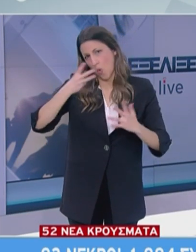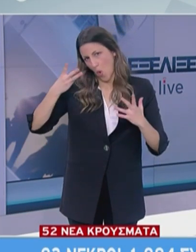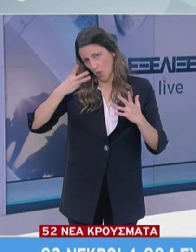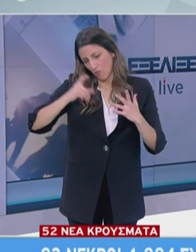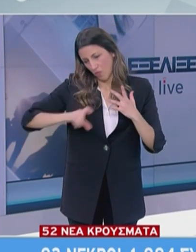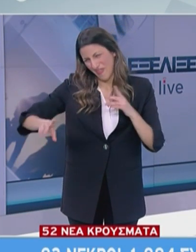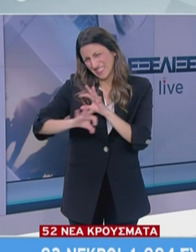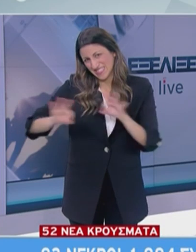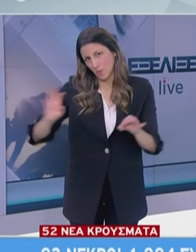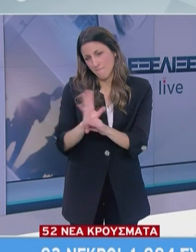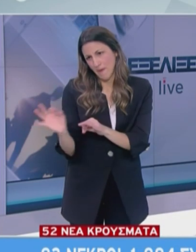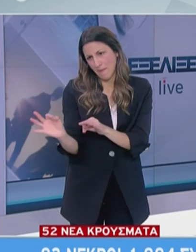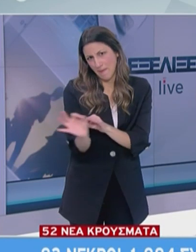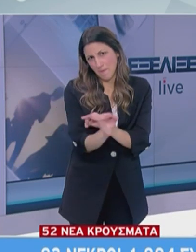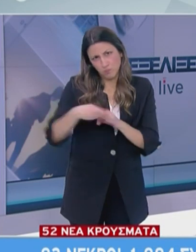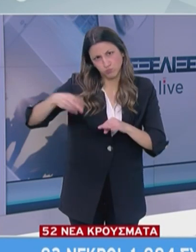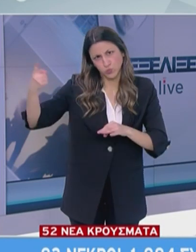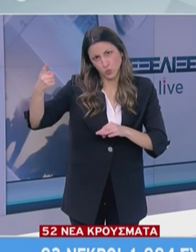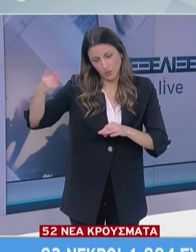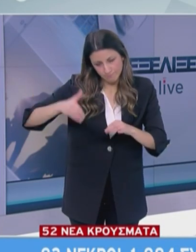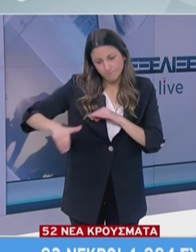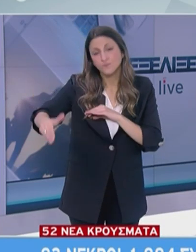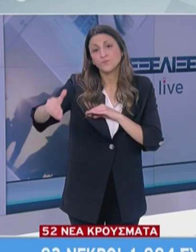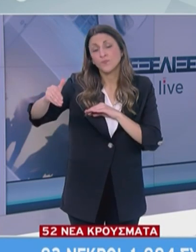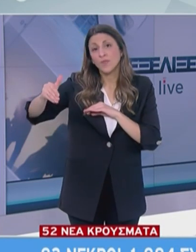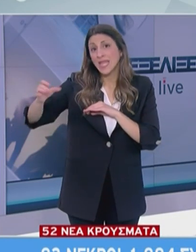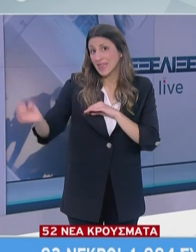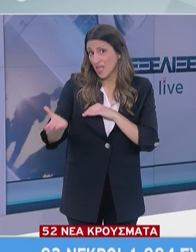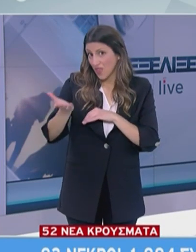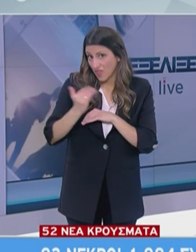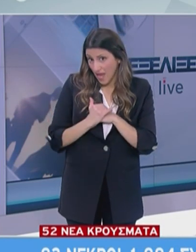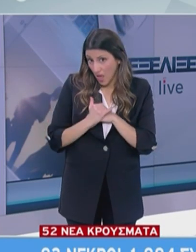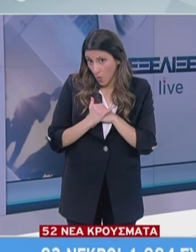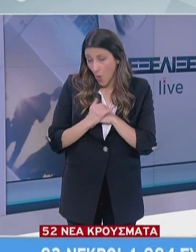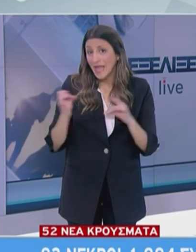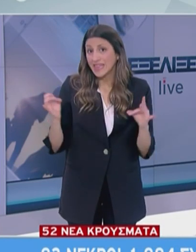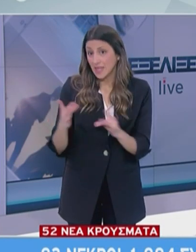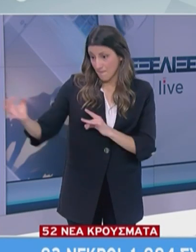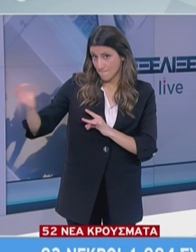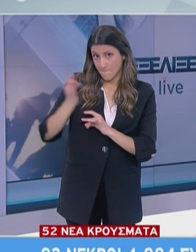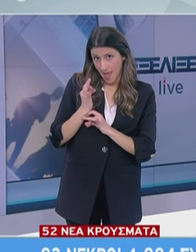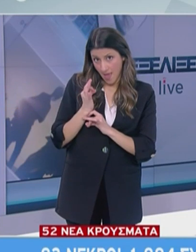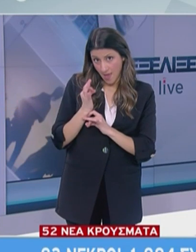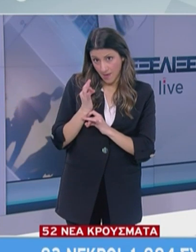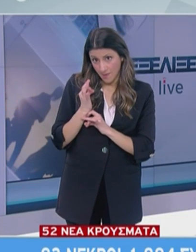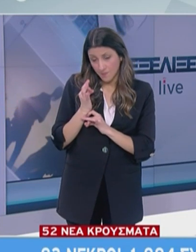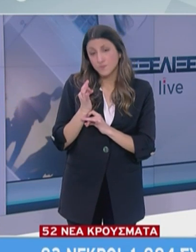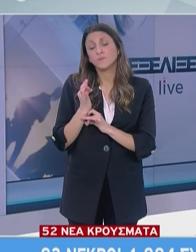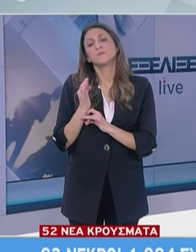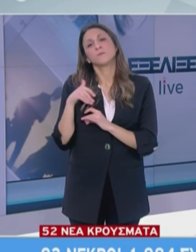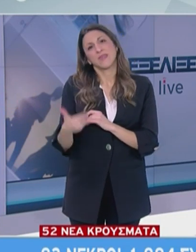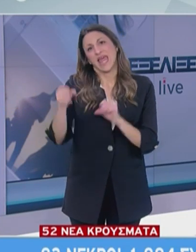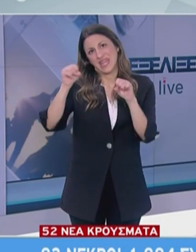έτσι σε μια μεγάλη έτσι κυκλοφορία, να πάρεις μόνο εφόσον εκτεθείς στον ιό, χωρίς να έχεις κατάλληλα